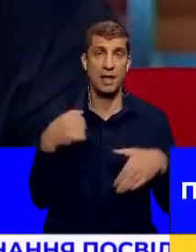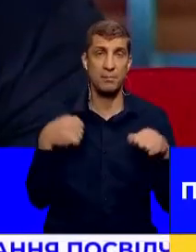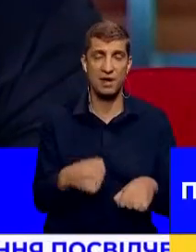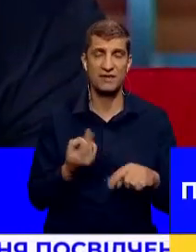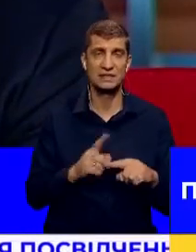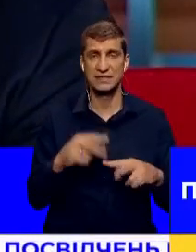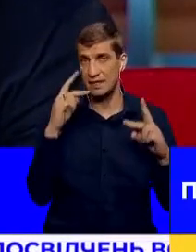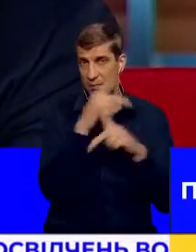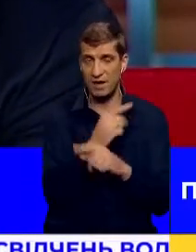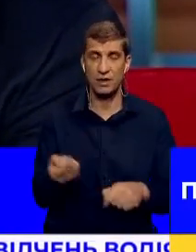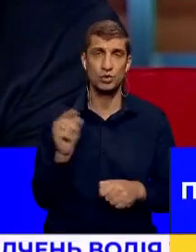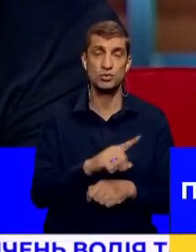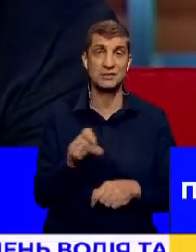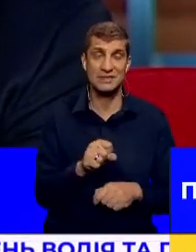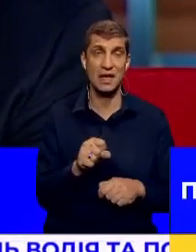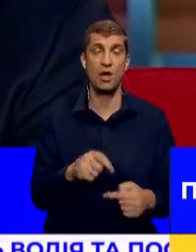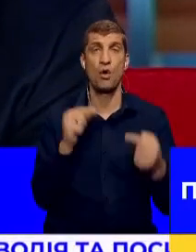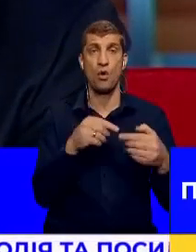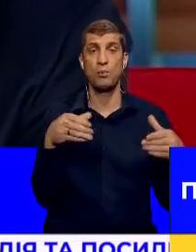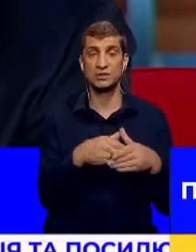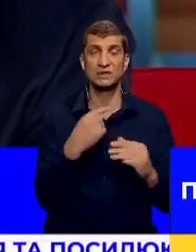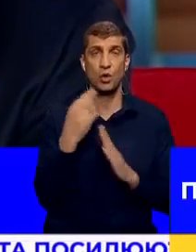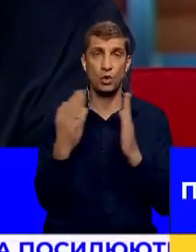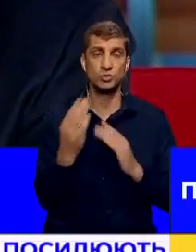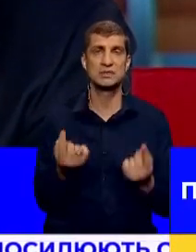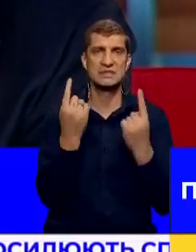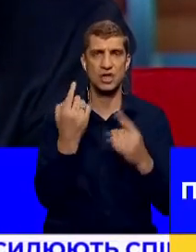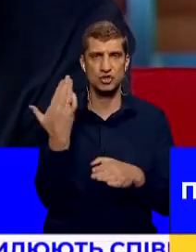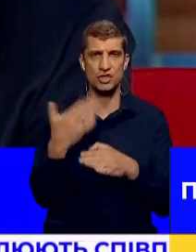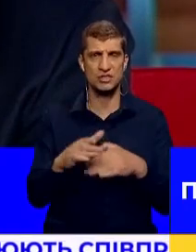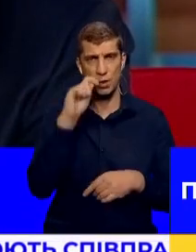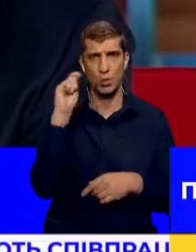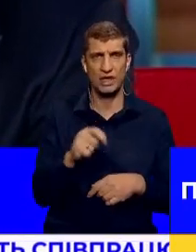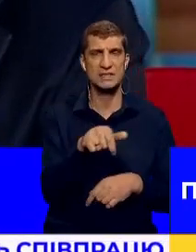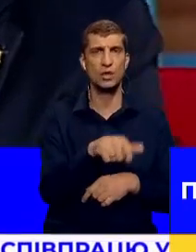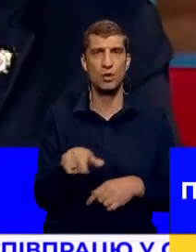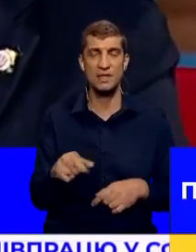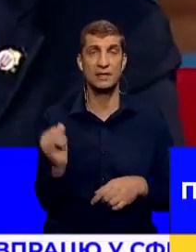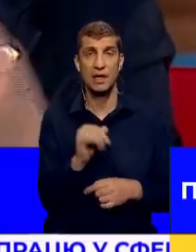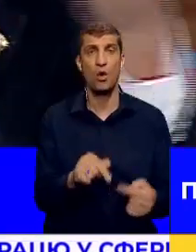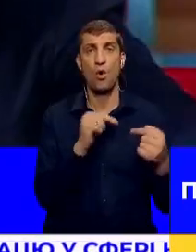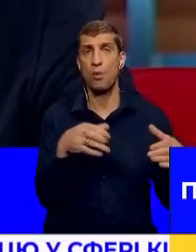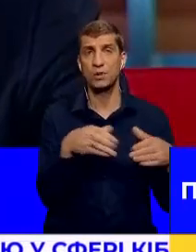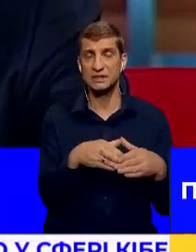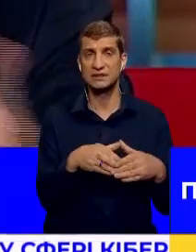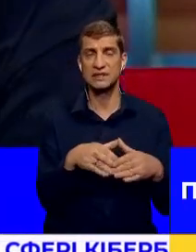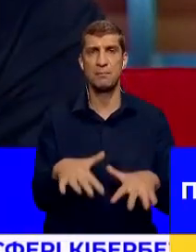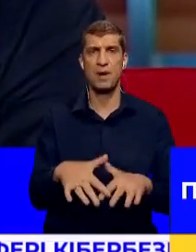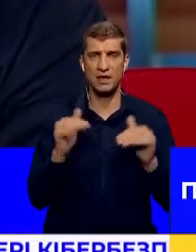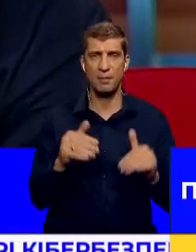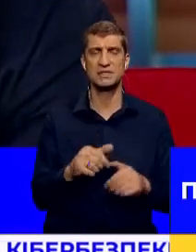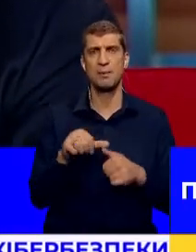це неправильно, тому що за опозицію голосує значна частина українських громадян. І опозиція